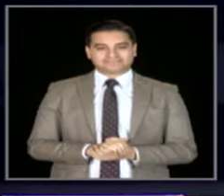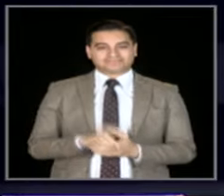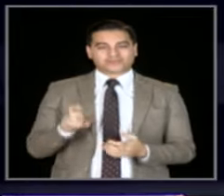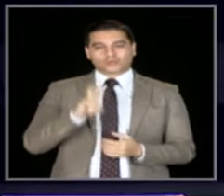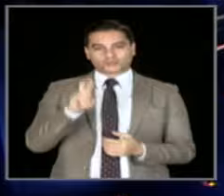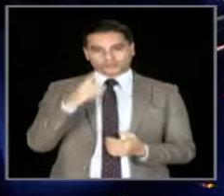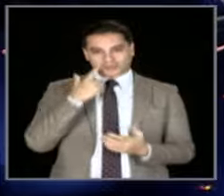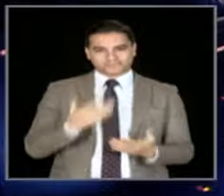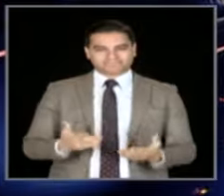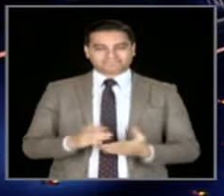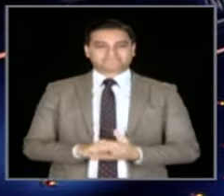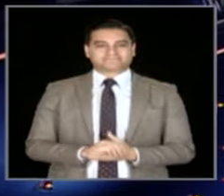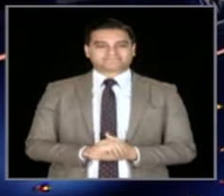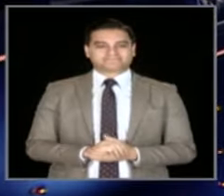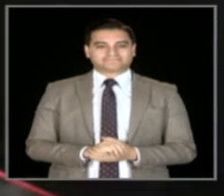والسؤال هو: